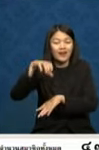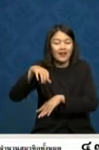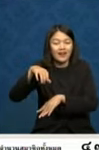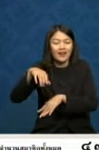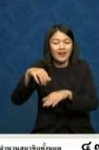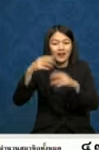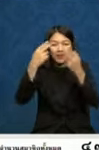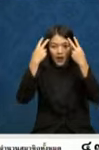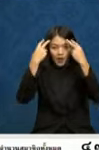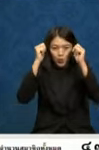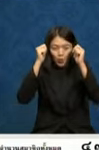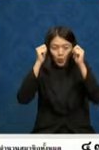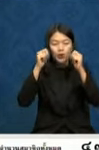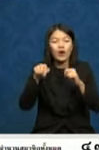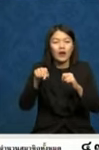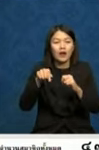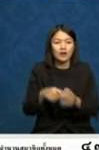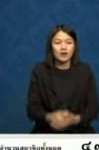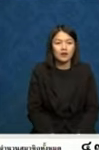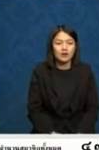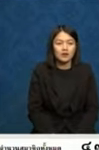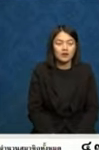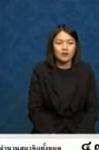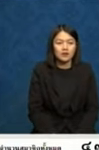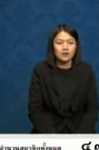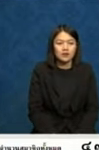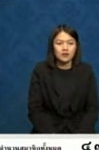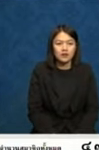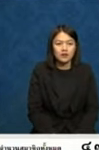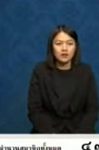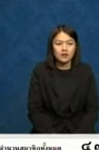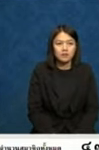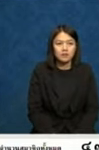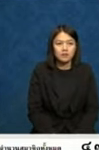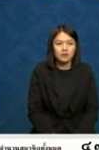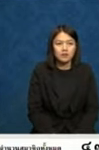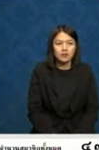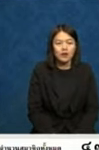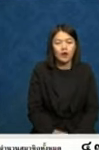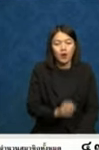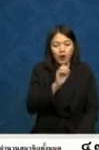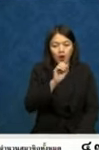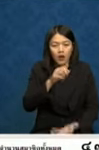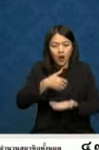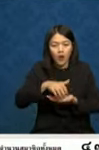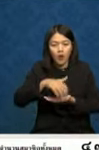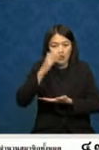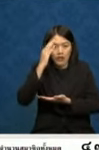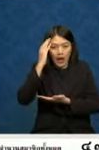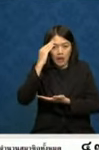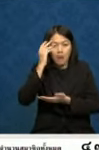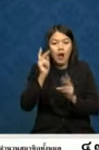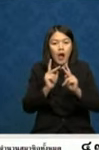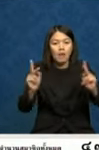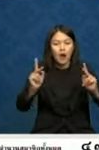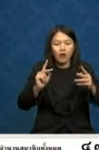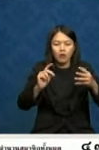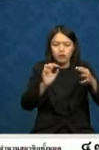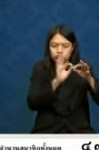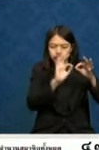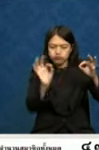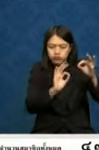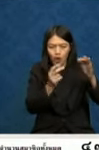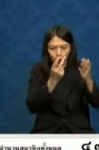านเลขาธิการนายกรัฐมนตรีนะครับในประเด็นนี้ต้องเรียนด้วยความเคารพว่าทางกรรมาธิการได้ดูในรายละเอียดน